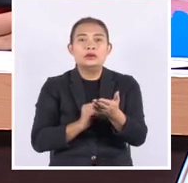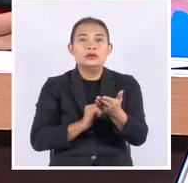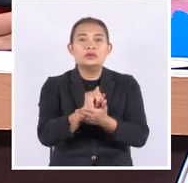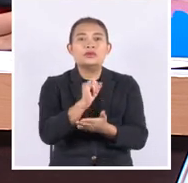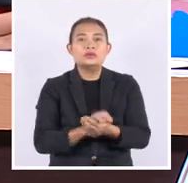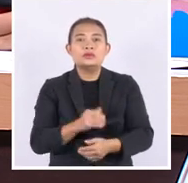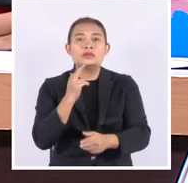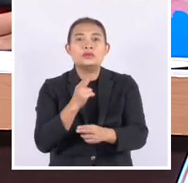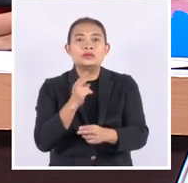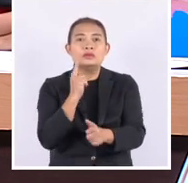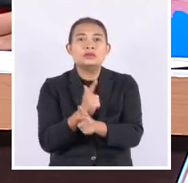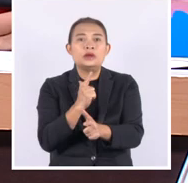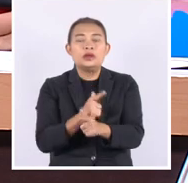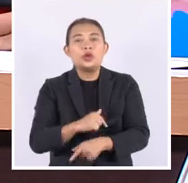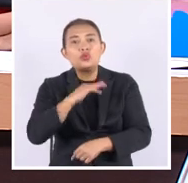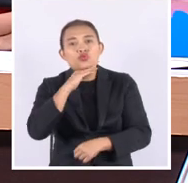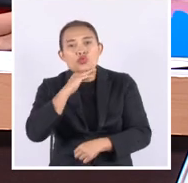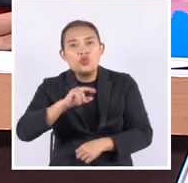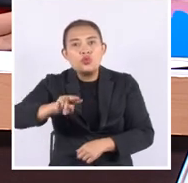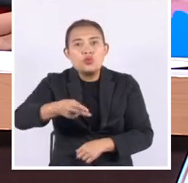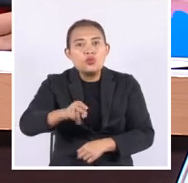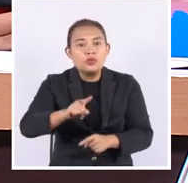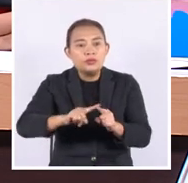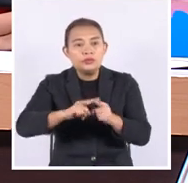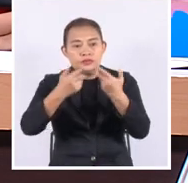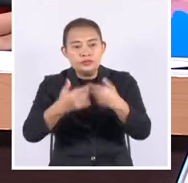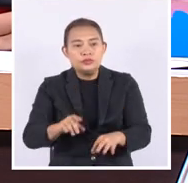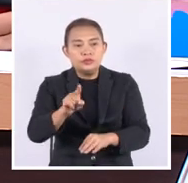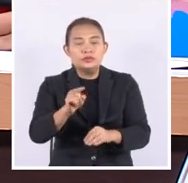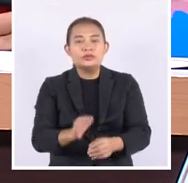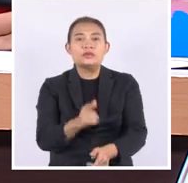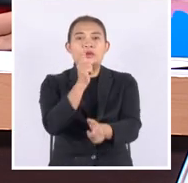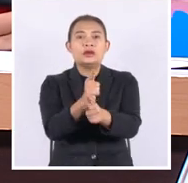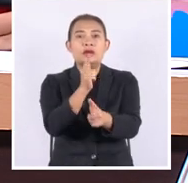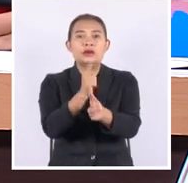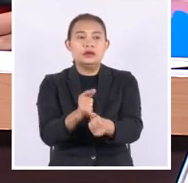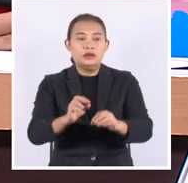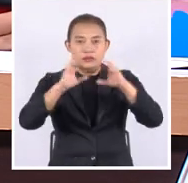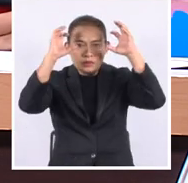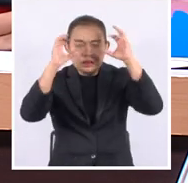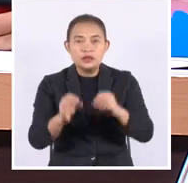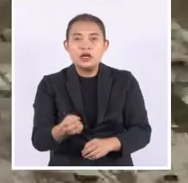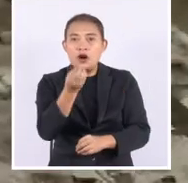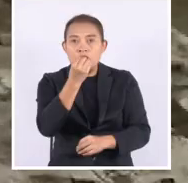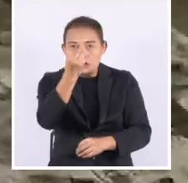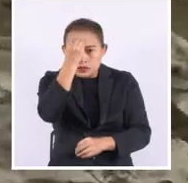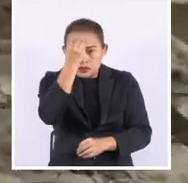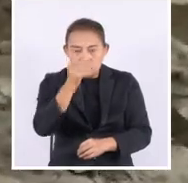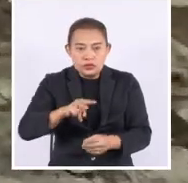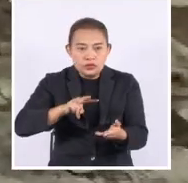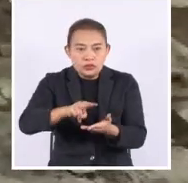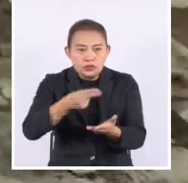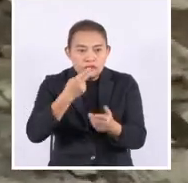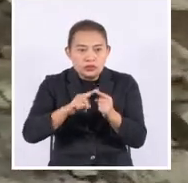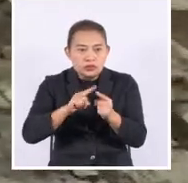ปั๊บกลับบ้านมาโชคดีอีก10ล้านก็เลยเอาอาหารญี่ปุ่นไปเลี้ยงผีกินไปดูหนังกันไปแล้วตอน